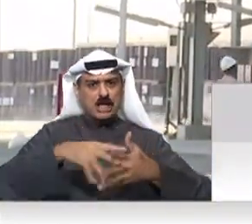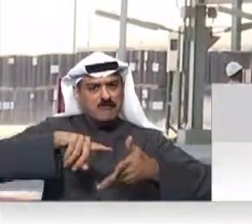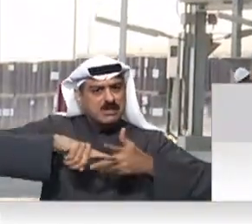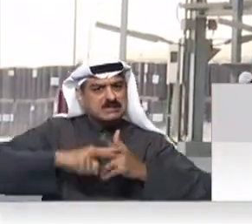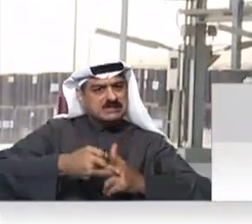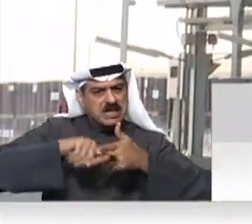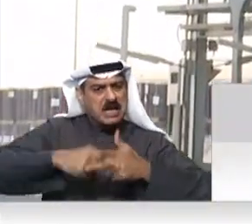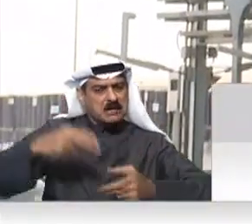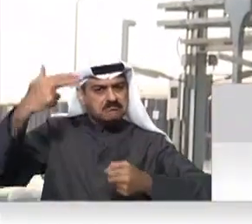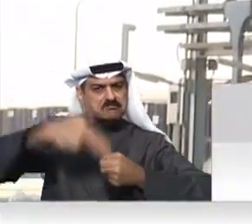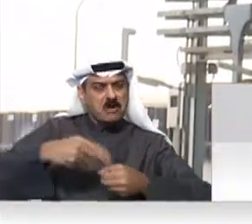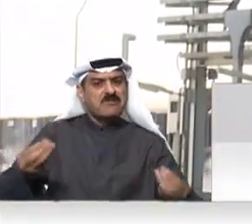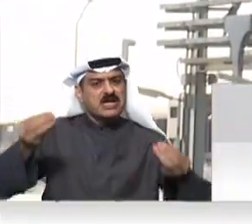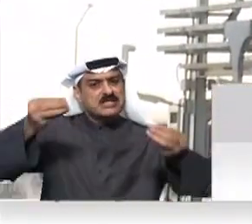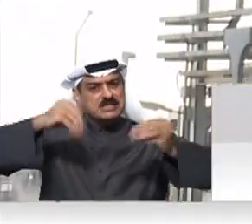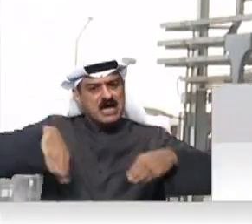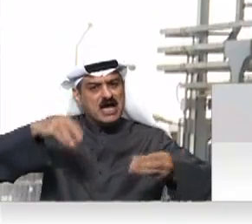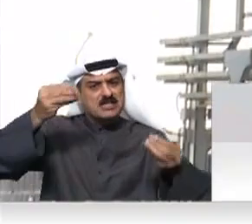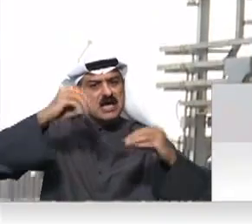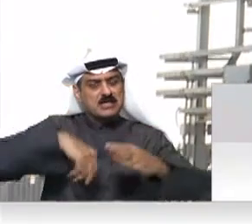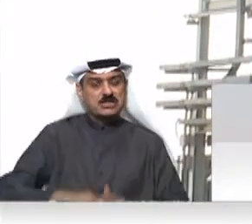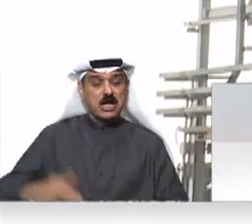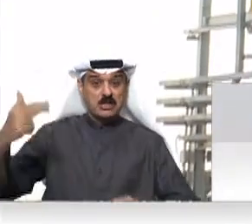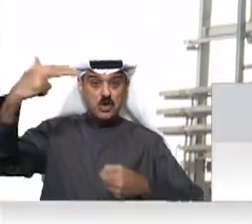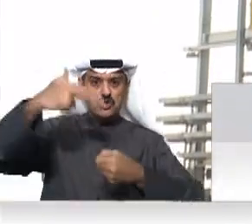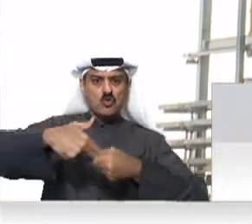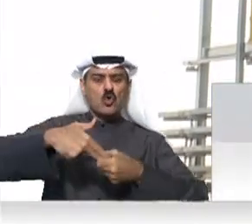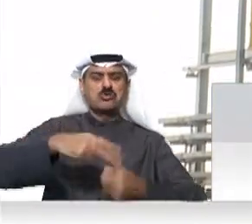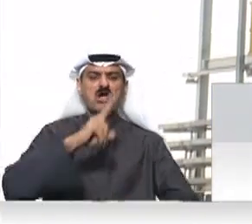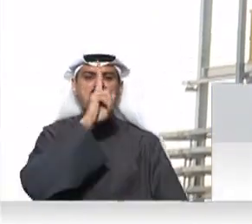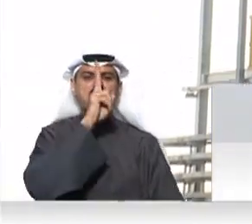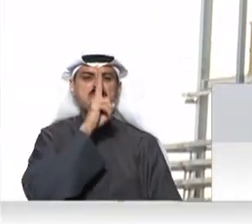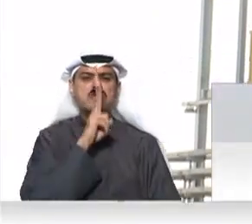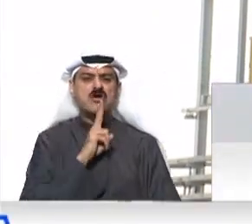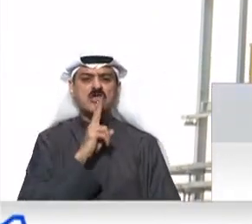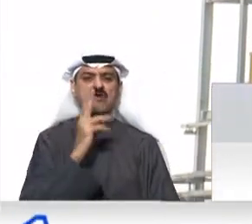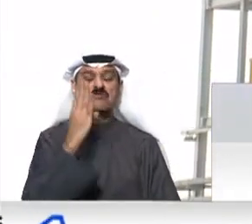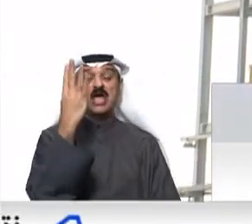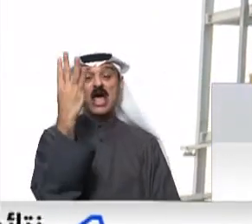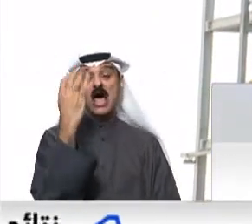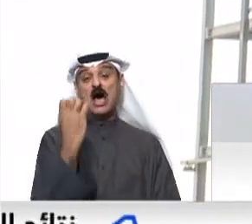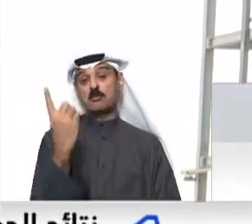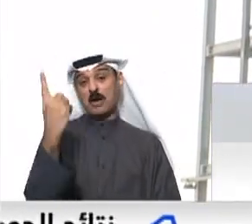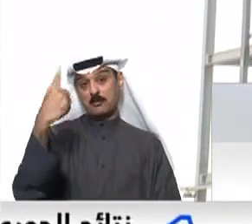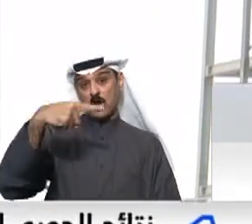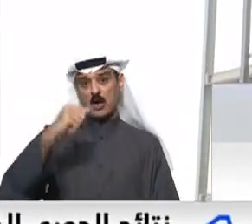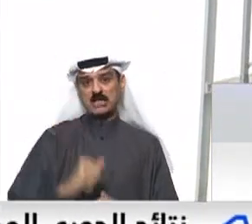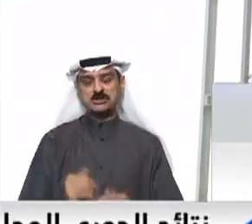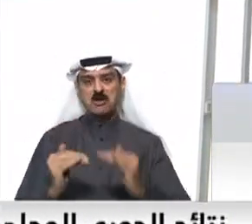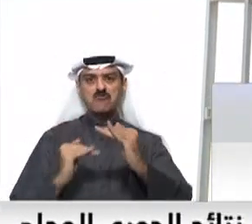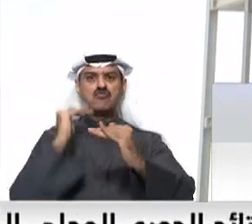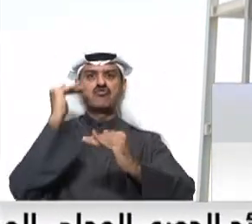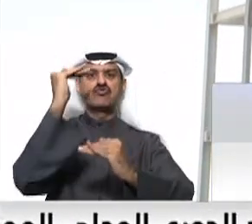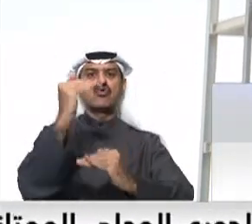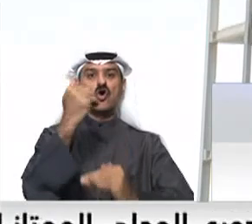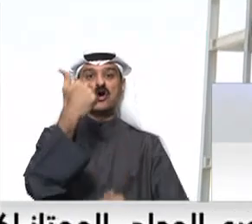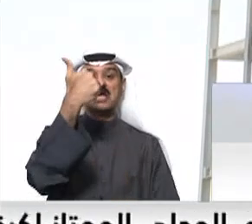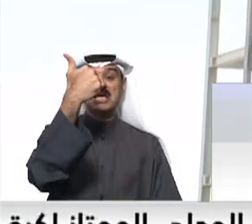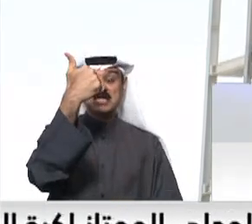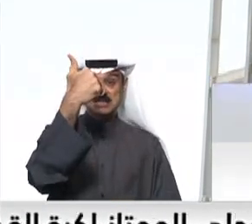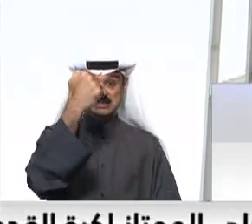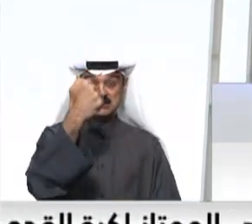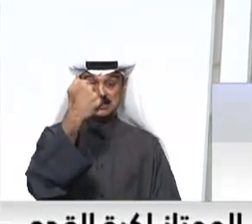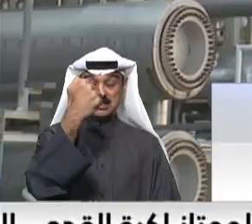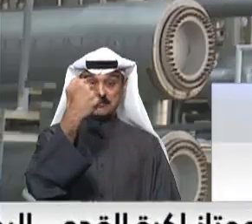المتكاملة كيبك إنتاجها اليومي من الوقود النظيف من 410 ألاف إلى 615 ألف